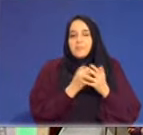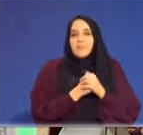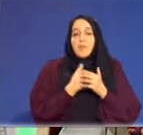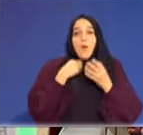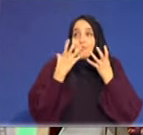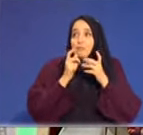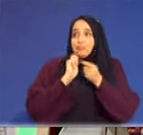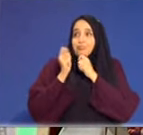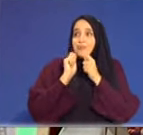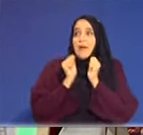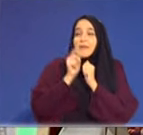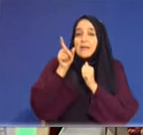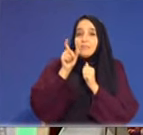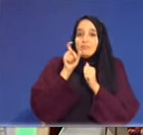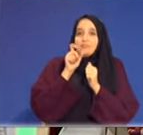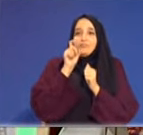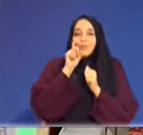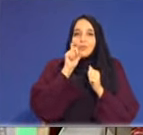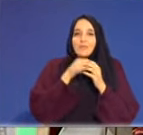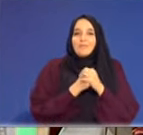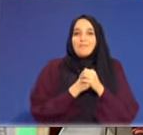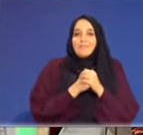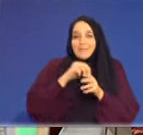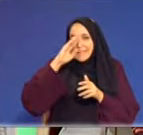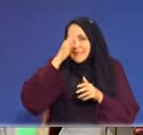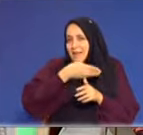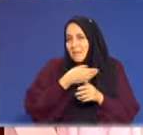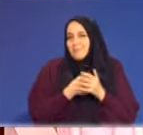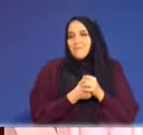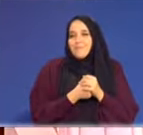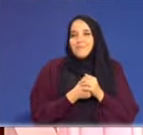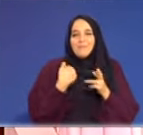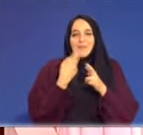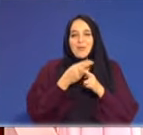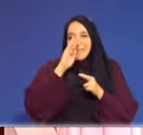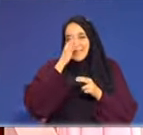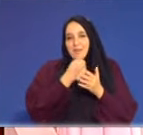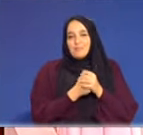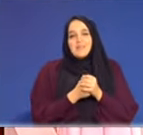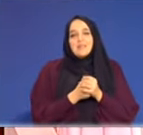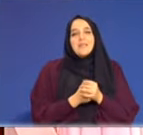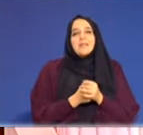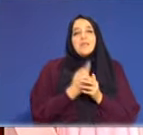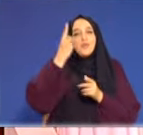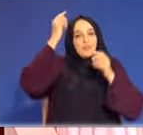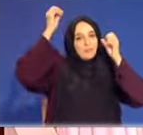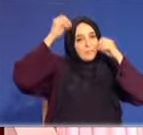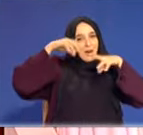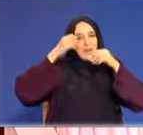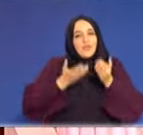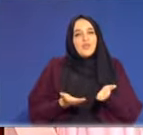مع الشيخ. نعم تفضلي تفضلي. السلام عليكم الشيخ. عليكم السلام ورحمة الله. الله يجازيكم على هذا